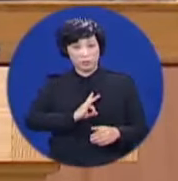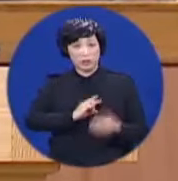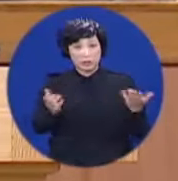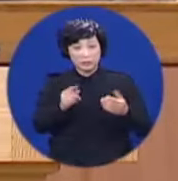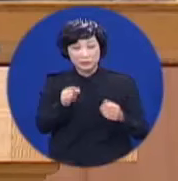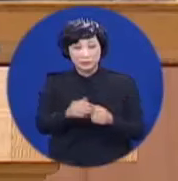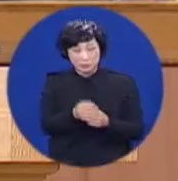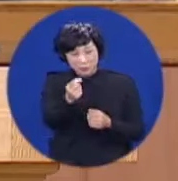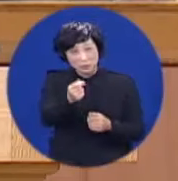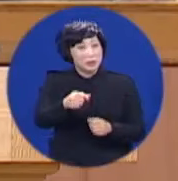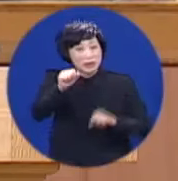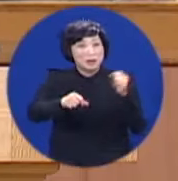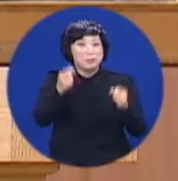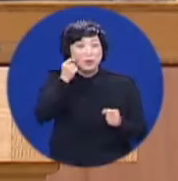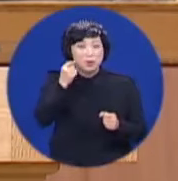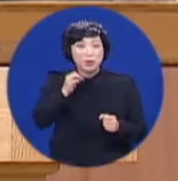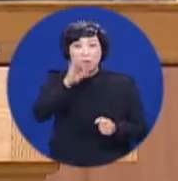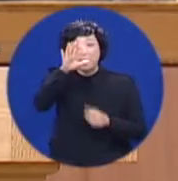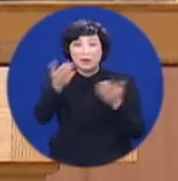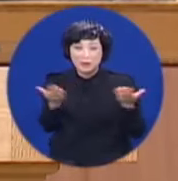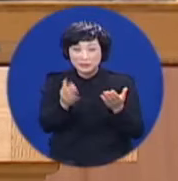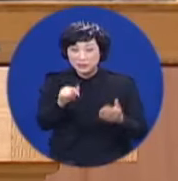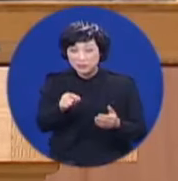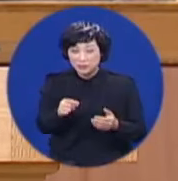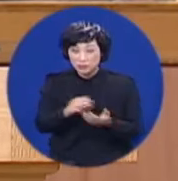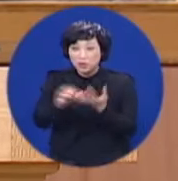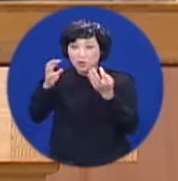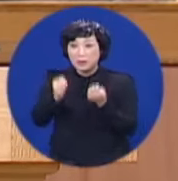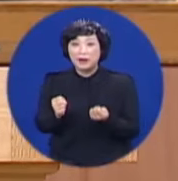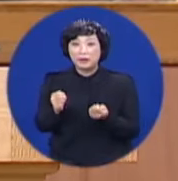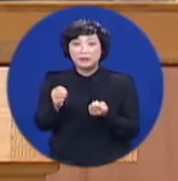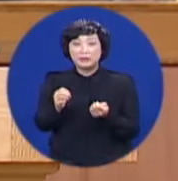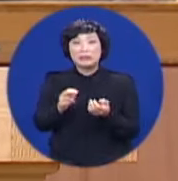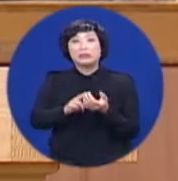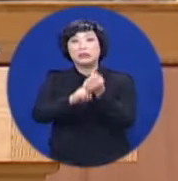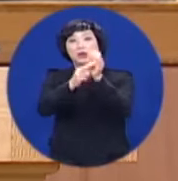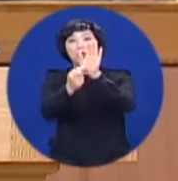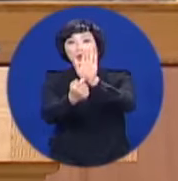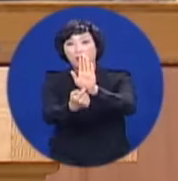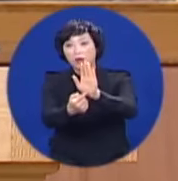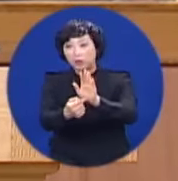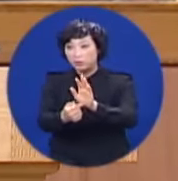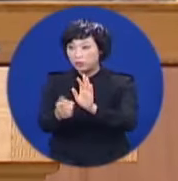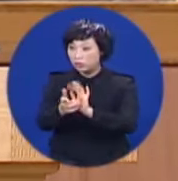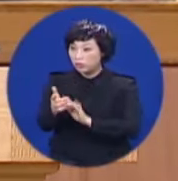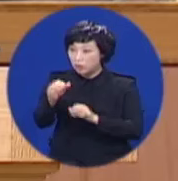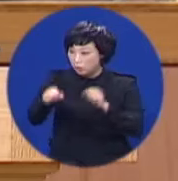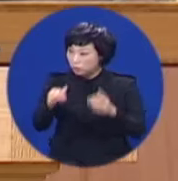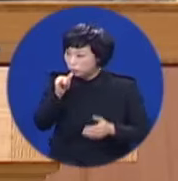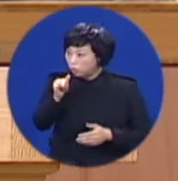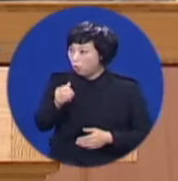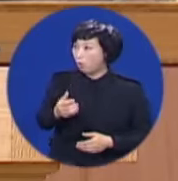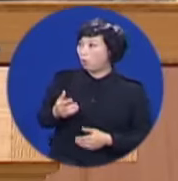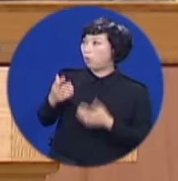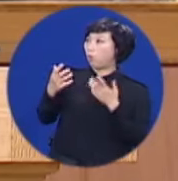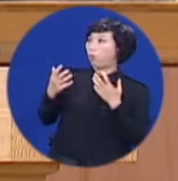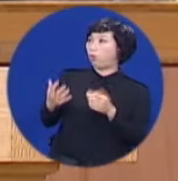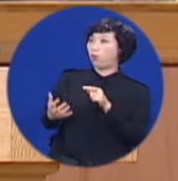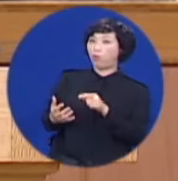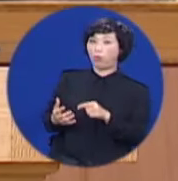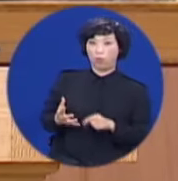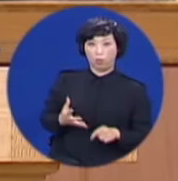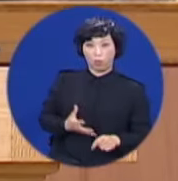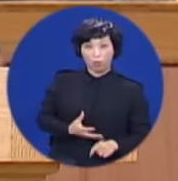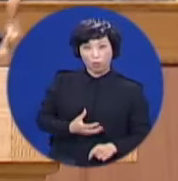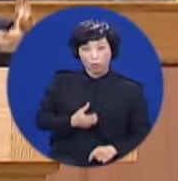전혀 할 수 없는 엄청난 이적을 나타내는 모습을 보면서 세상이